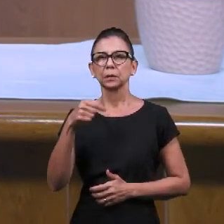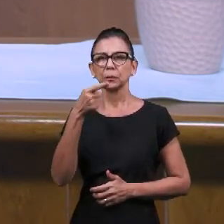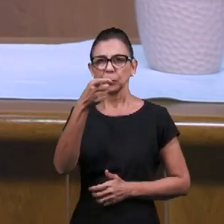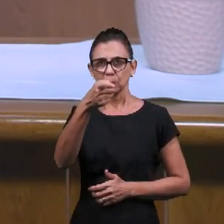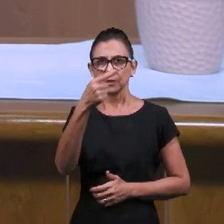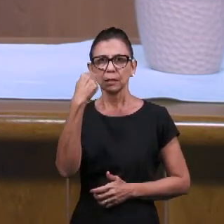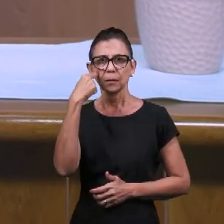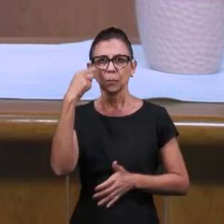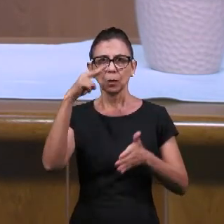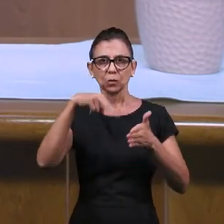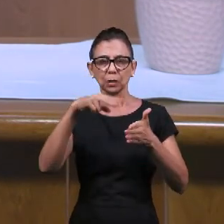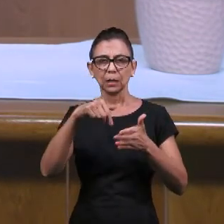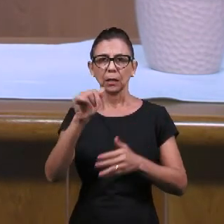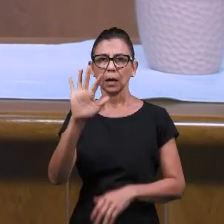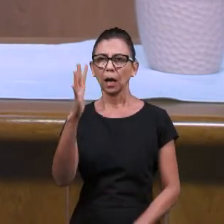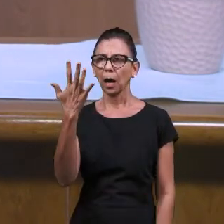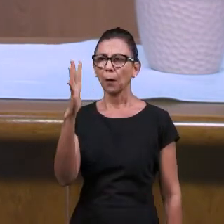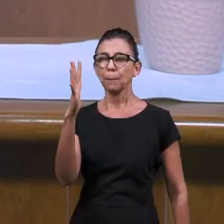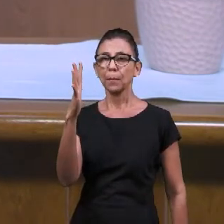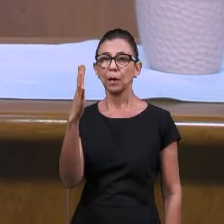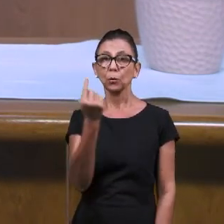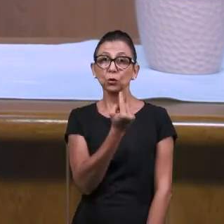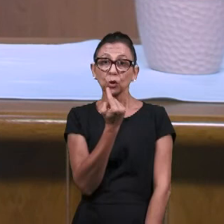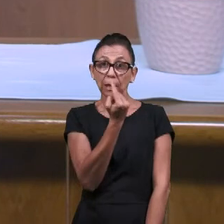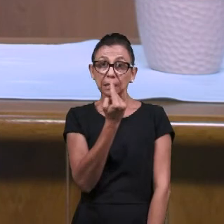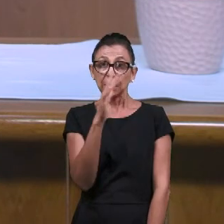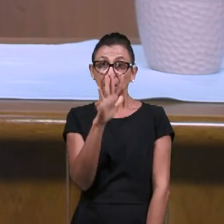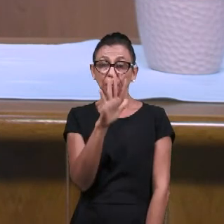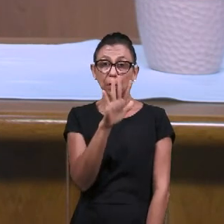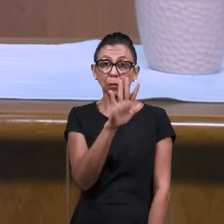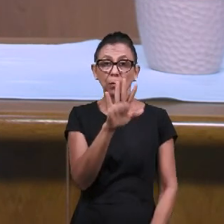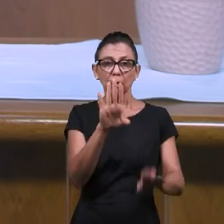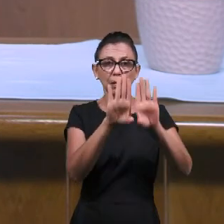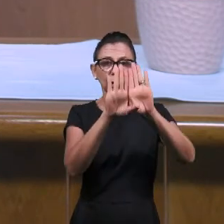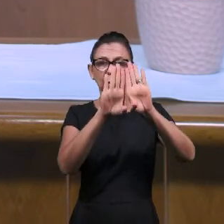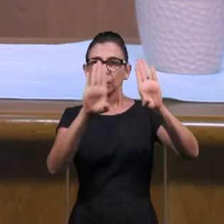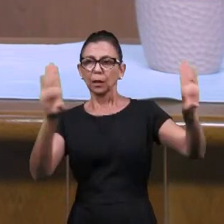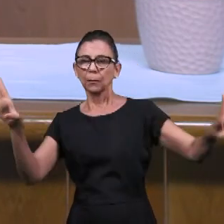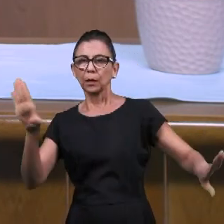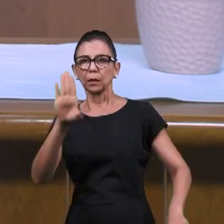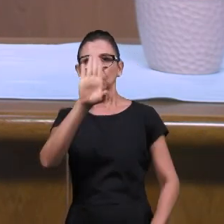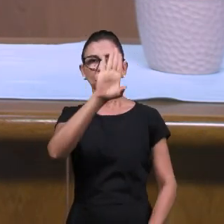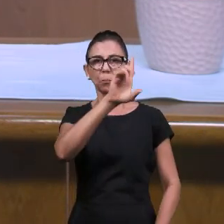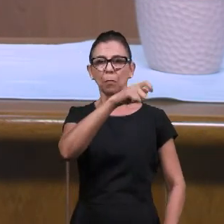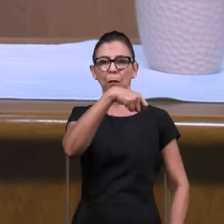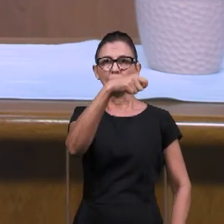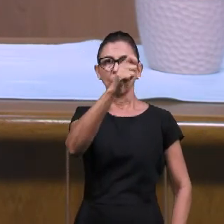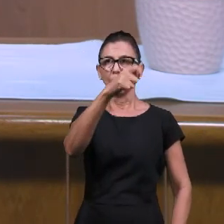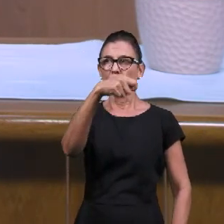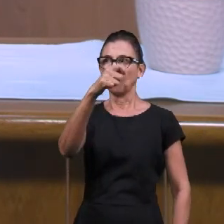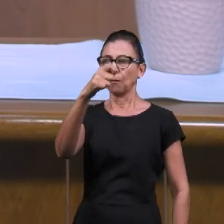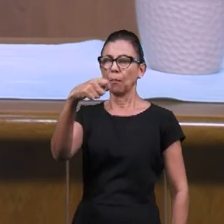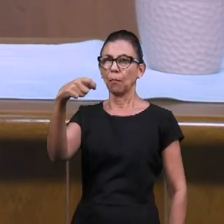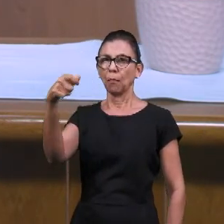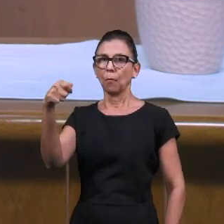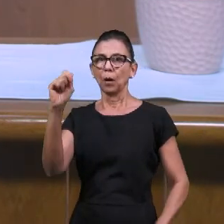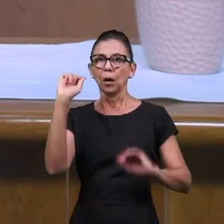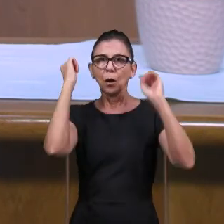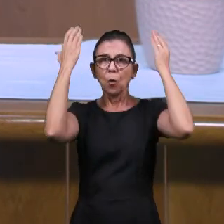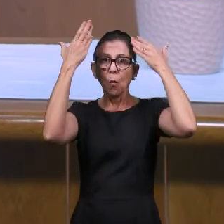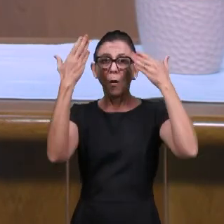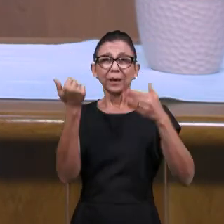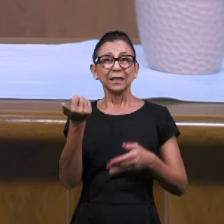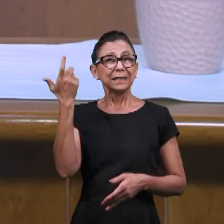написано было, что он не мог зачитать. Вы можете прочитать дома потом, как рука писала